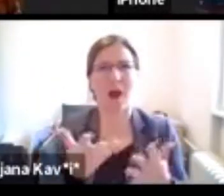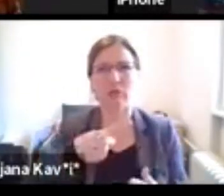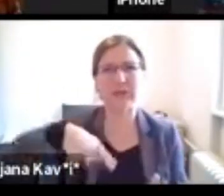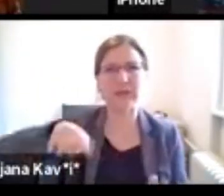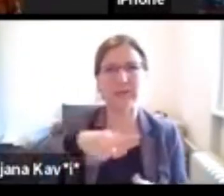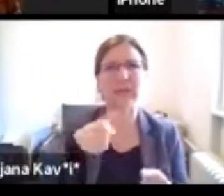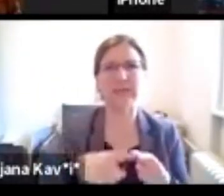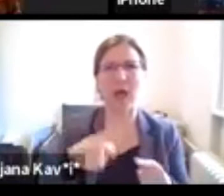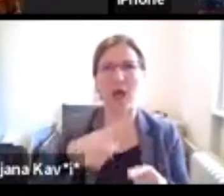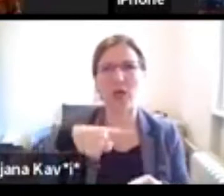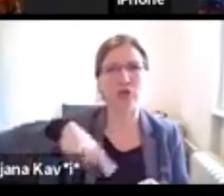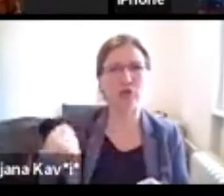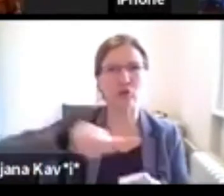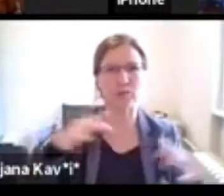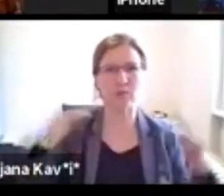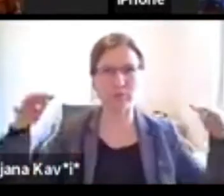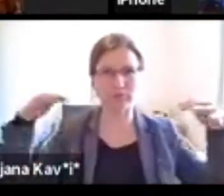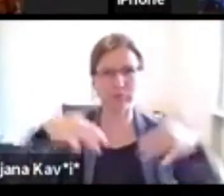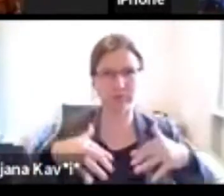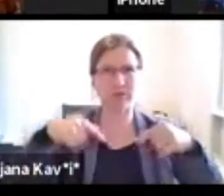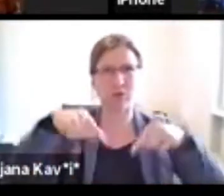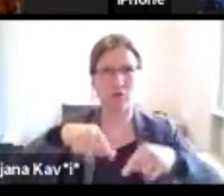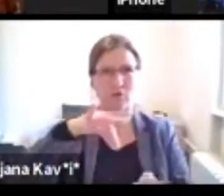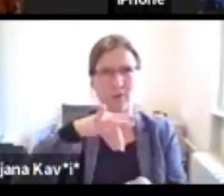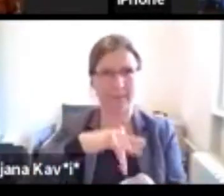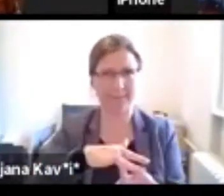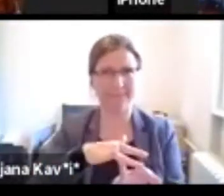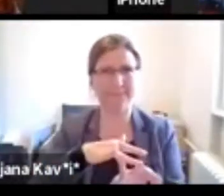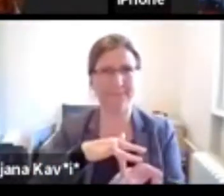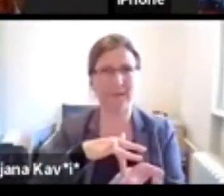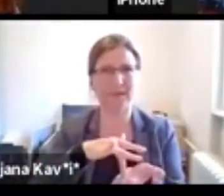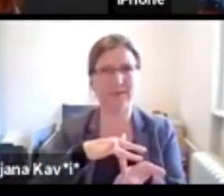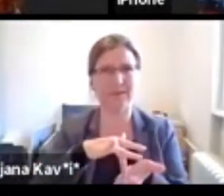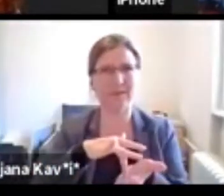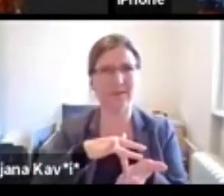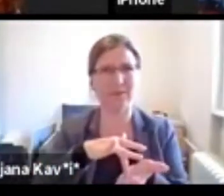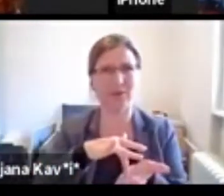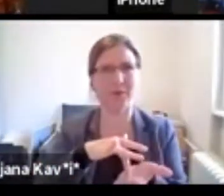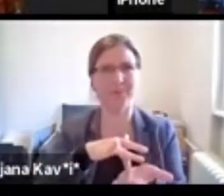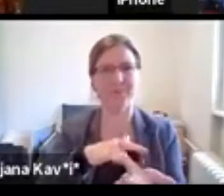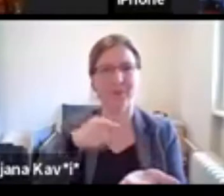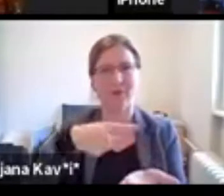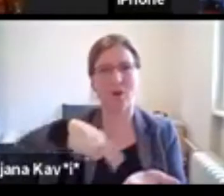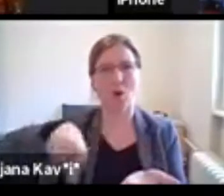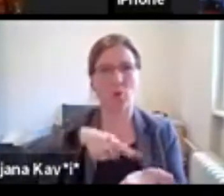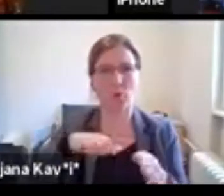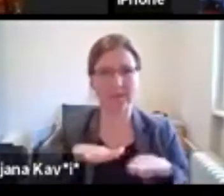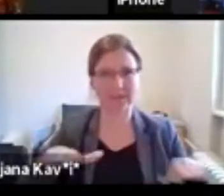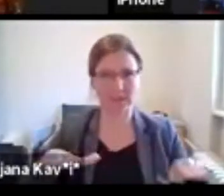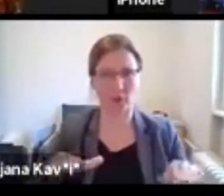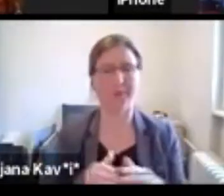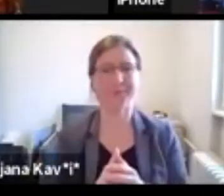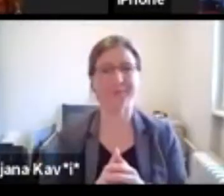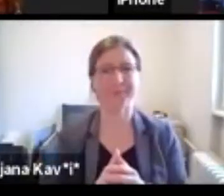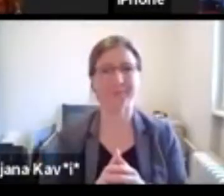konkretno zapravo ovdje svi skupa našli na ovom našem okruglom stolu. Krenut